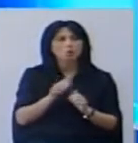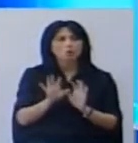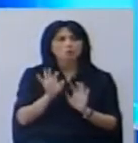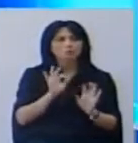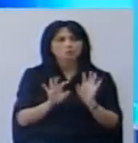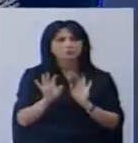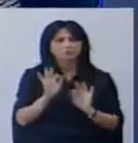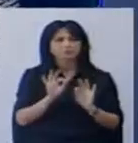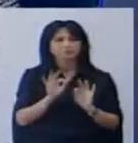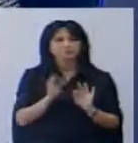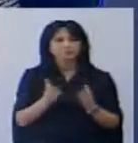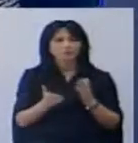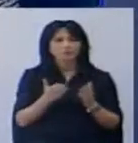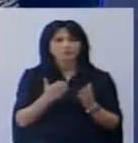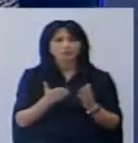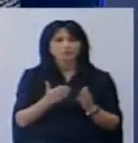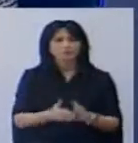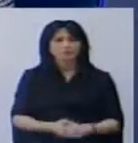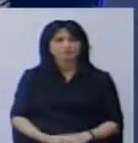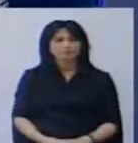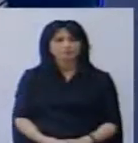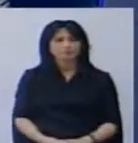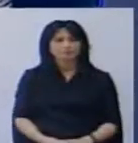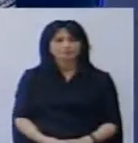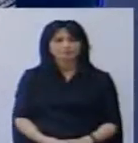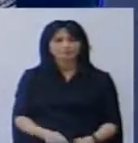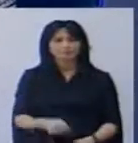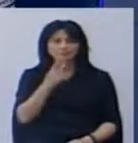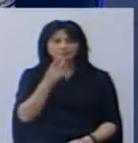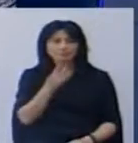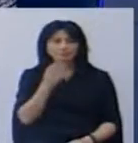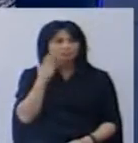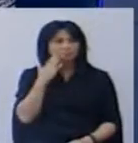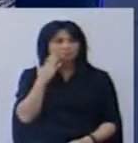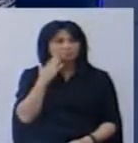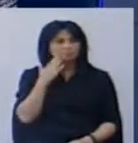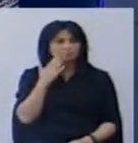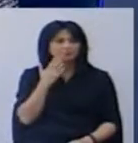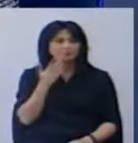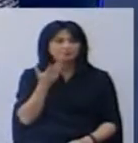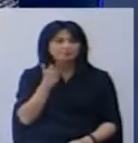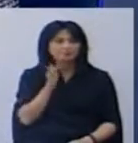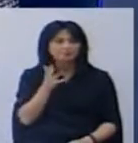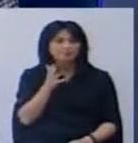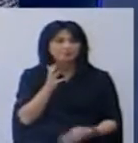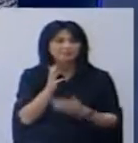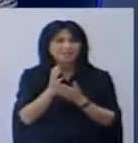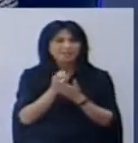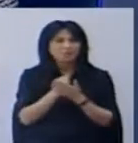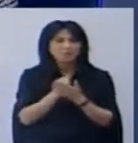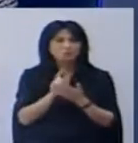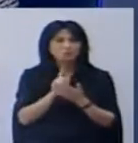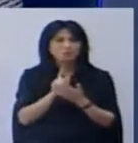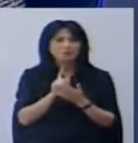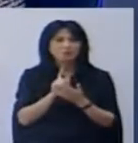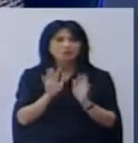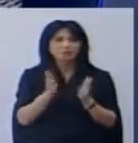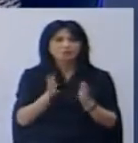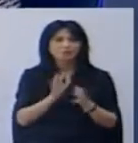ხდება? Ალბათ გარკვეული რესურსის მიხედვით, რესურსით არა, მხოლოდ ეს არ